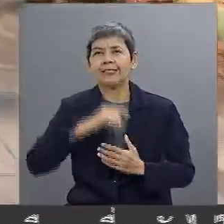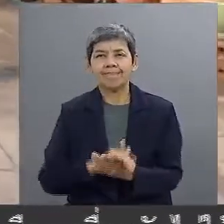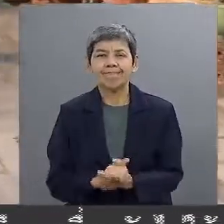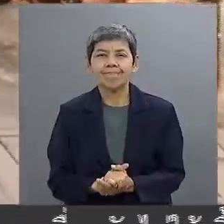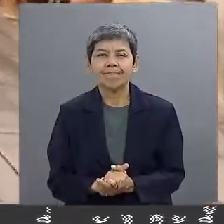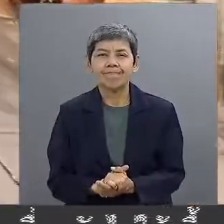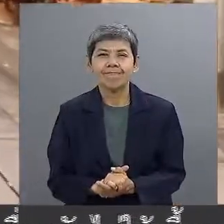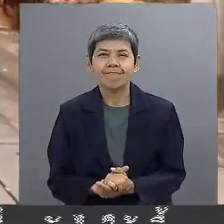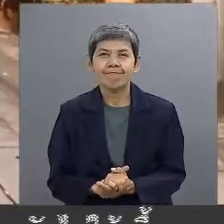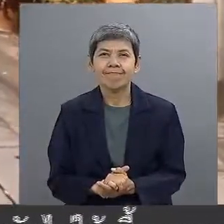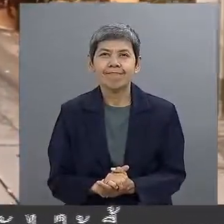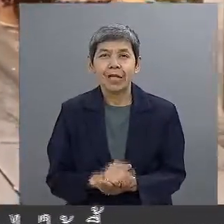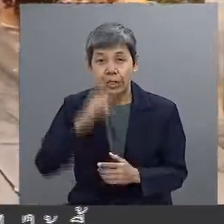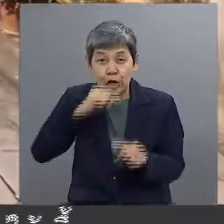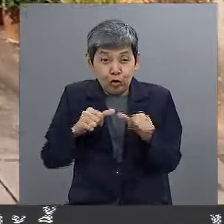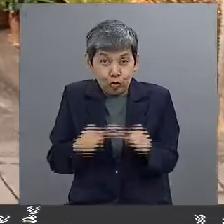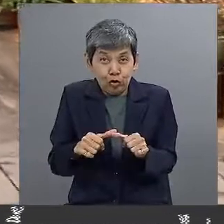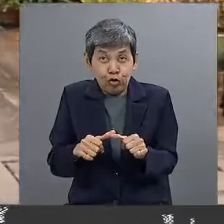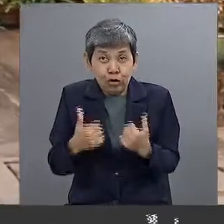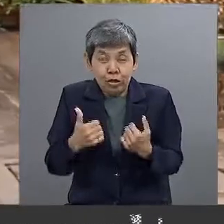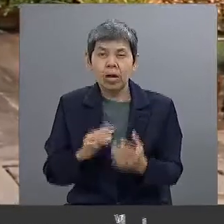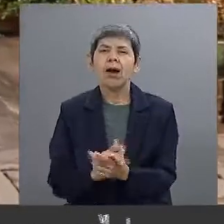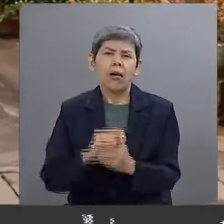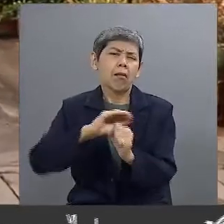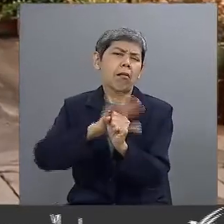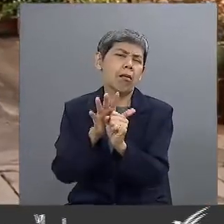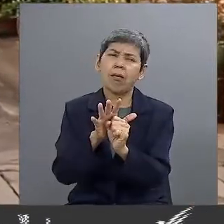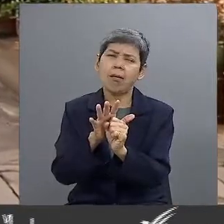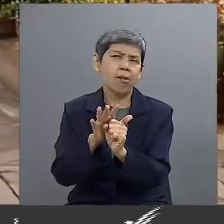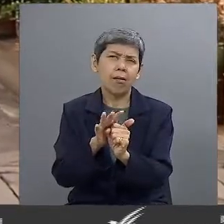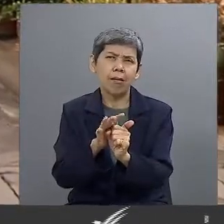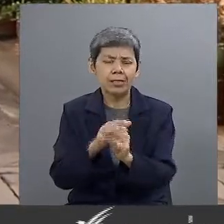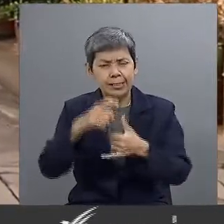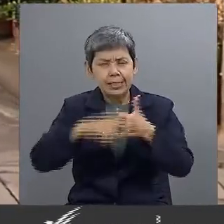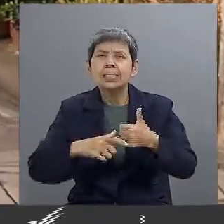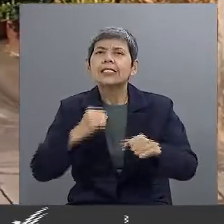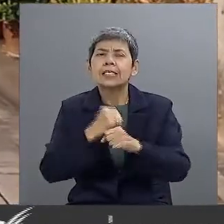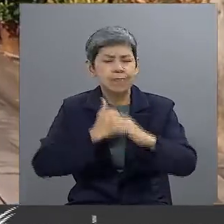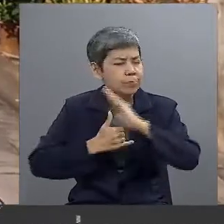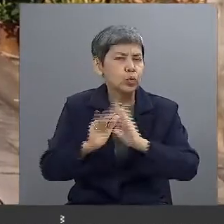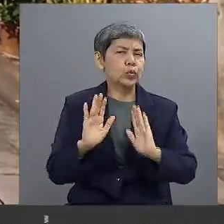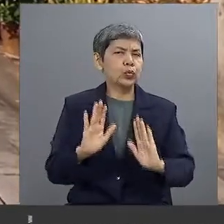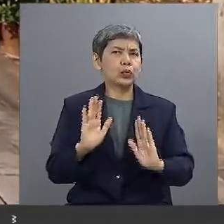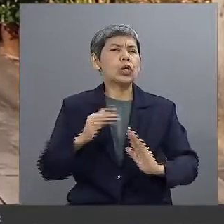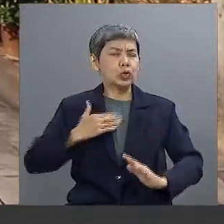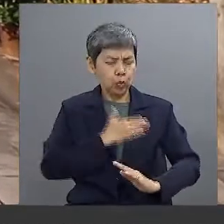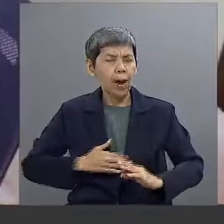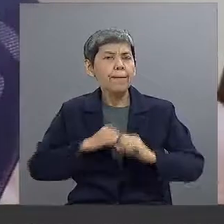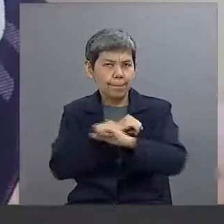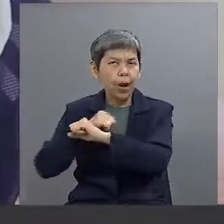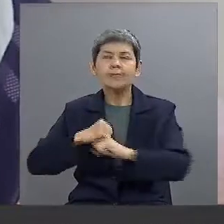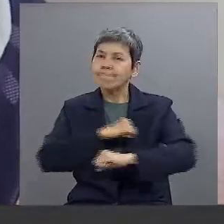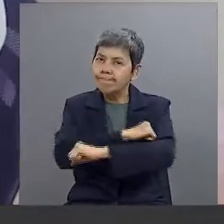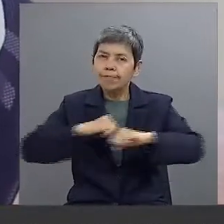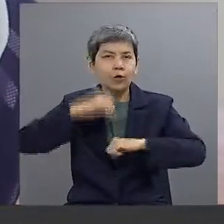มาอยู่ไทยตอนนี้สถานการณ์ก็ยังน่าห่วงอิซากะจึงลดการเดินทางและเพื่อสุขภาพที่ดีก็ออกกำลังกายทุกวันค่ะ